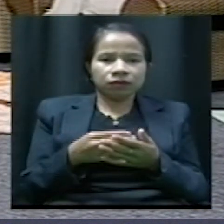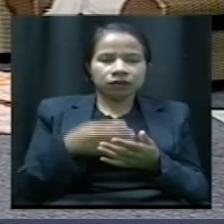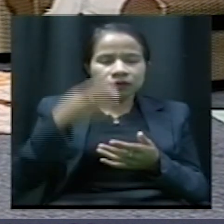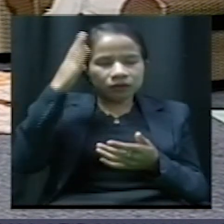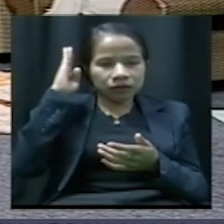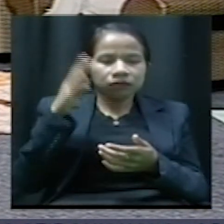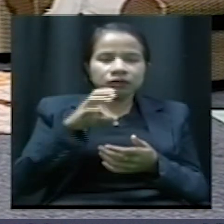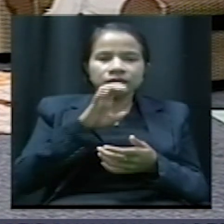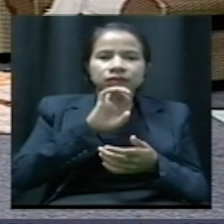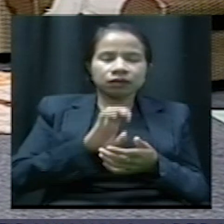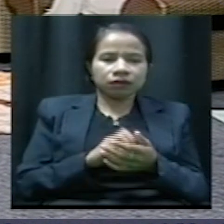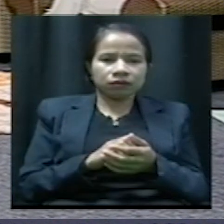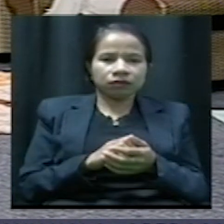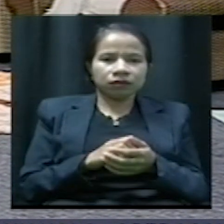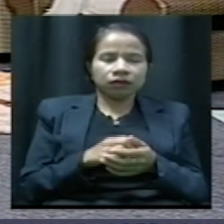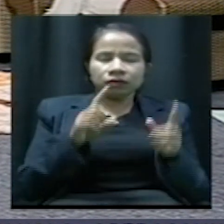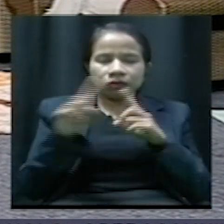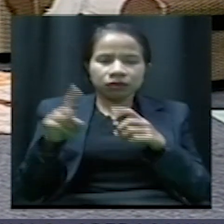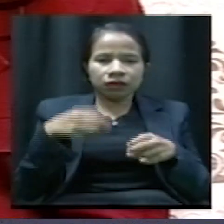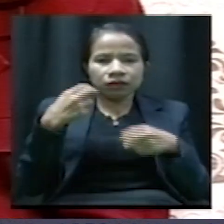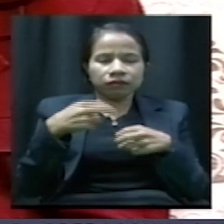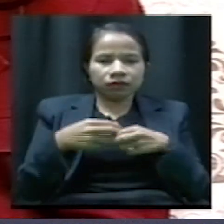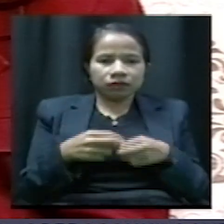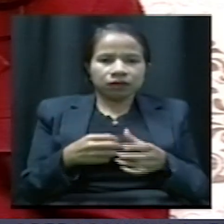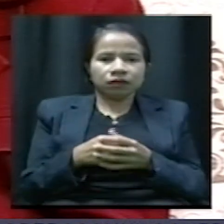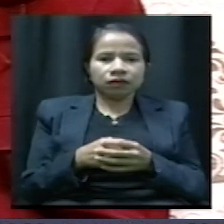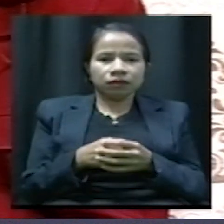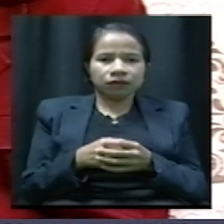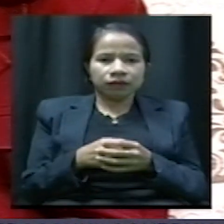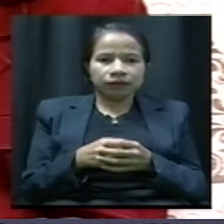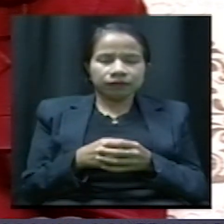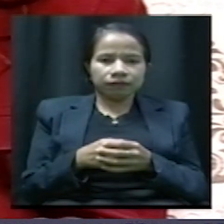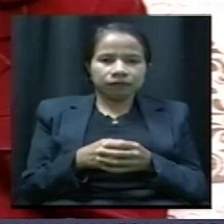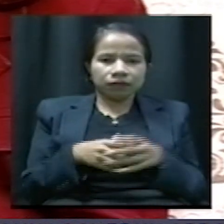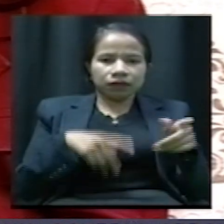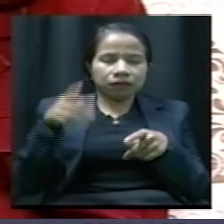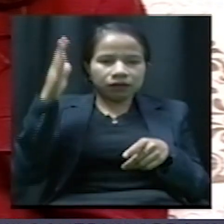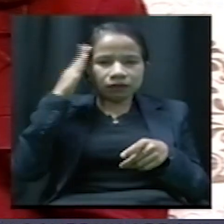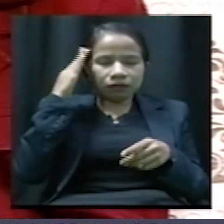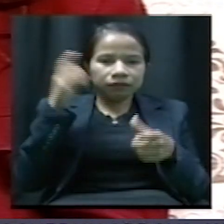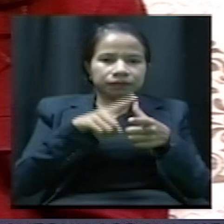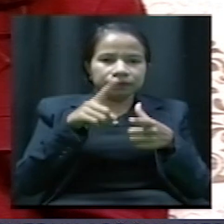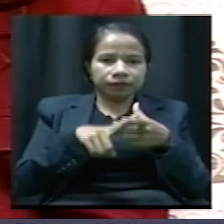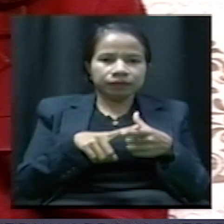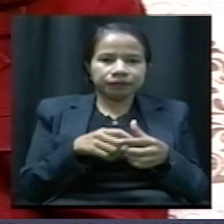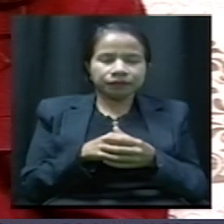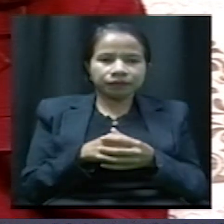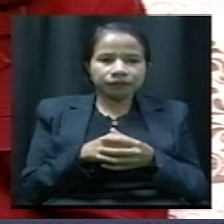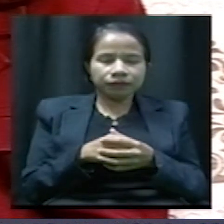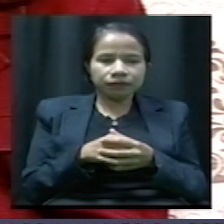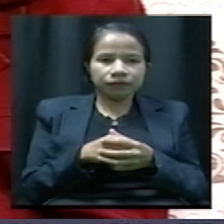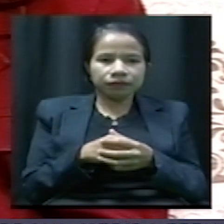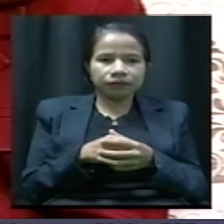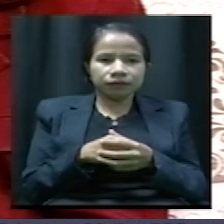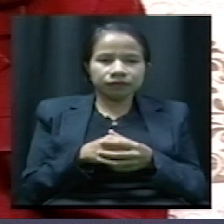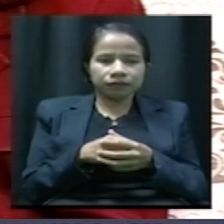tebes desafio será desafio único no fundamento limang daruma pensamento, eh? E depois